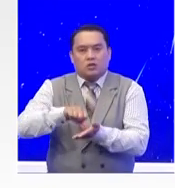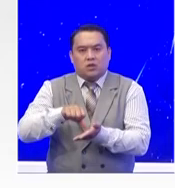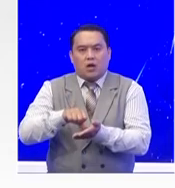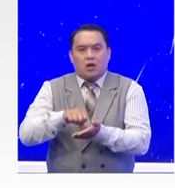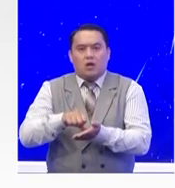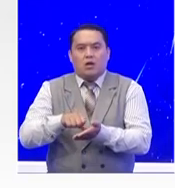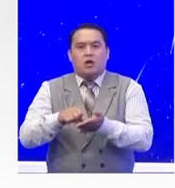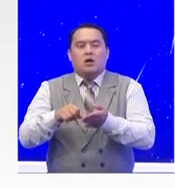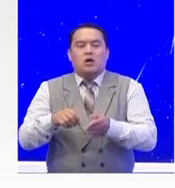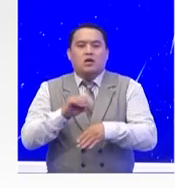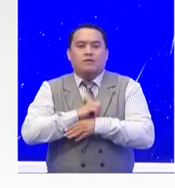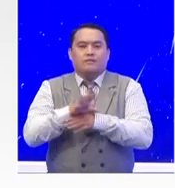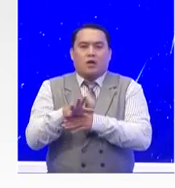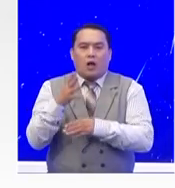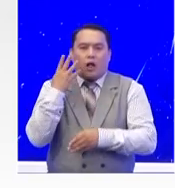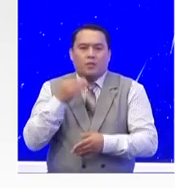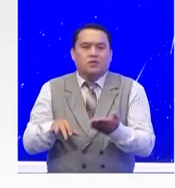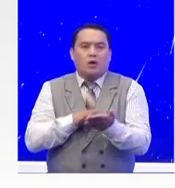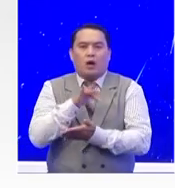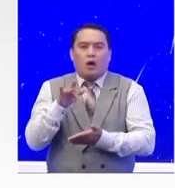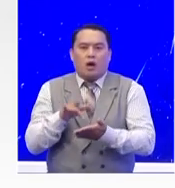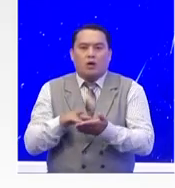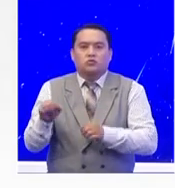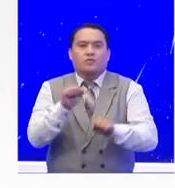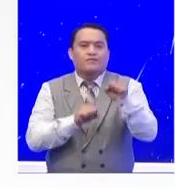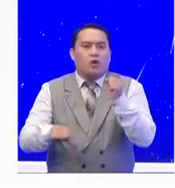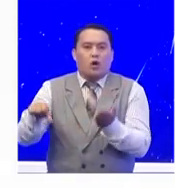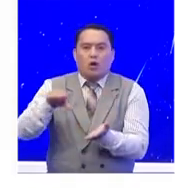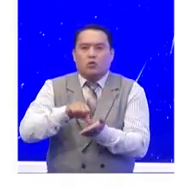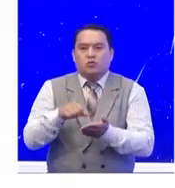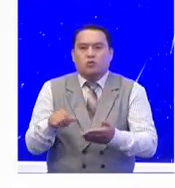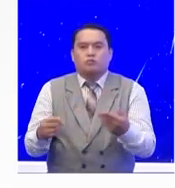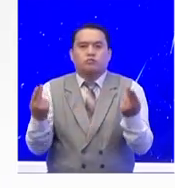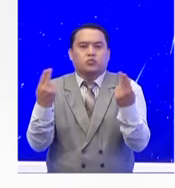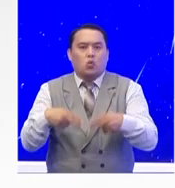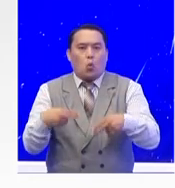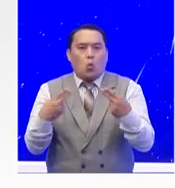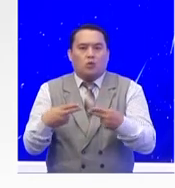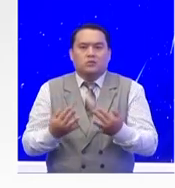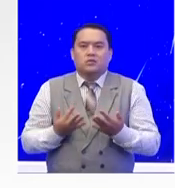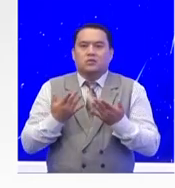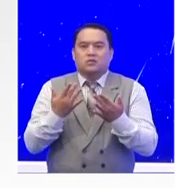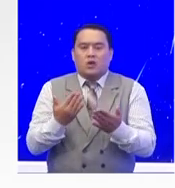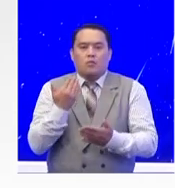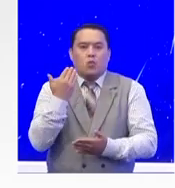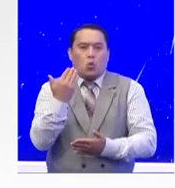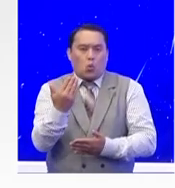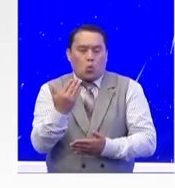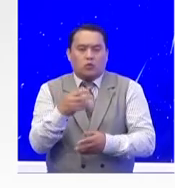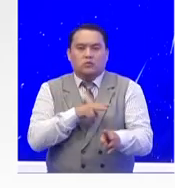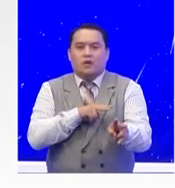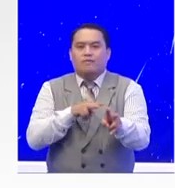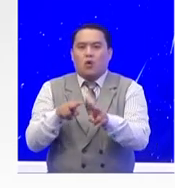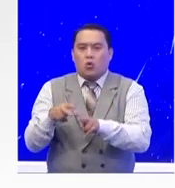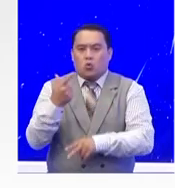Пандемия басталғалы Алматы қаласын дезинфекциялау шараларына қатысып, блокбекеттердегі санитарлық талаптарды сақталуын қадағалады.